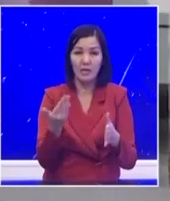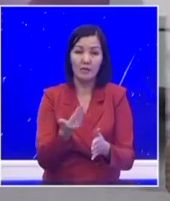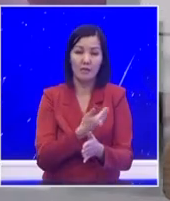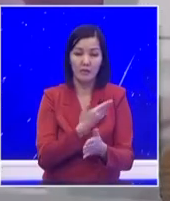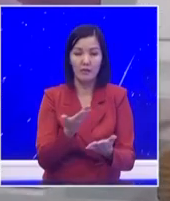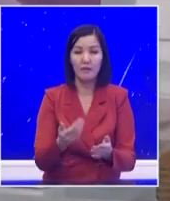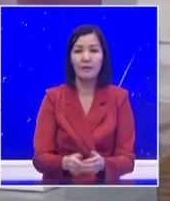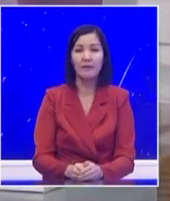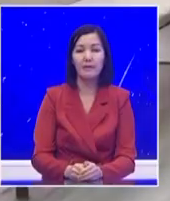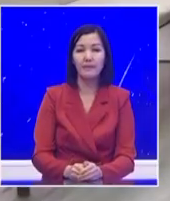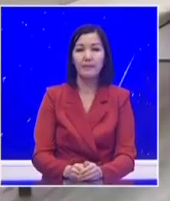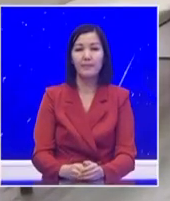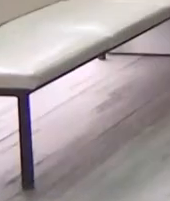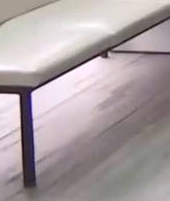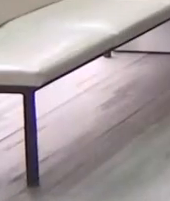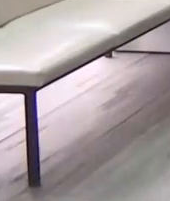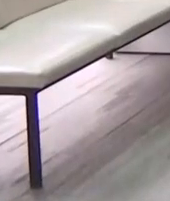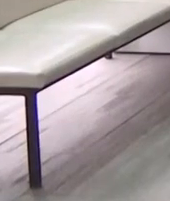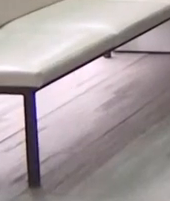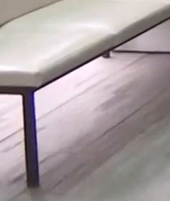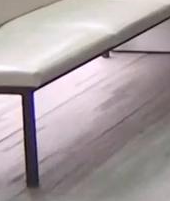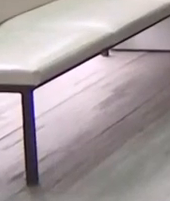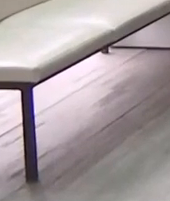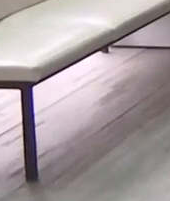Ержан Дүйсен, Жетісу арнасы.